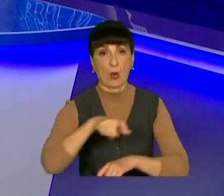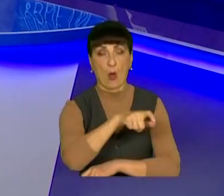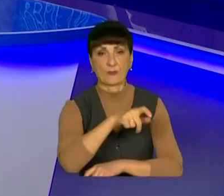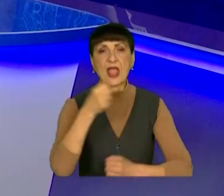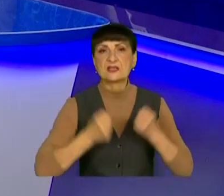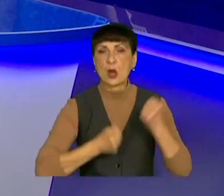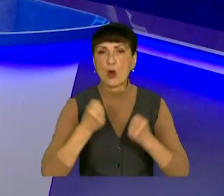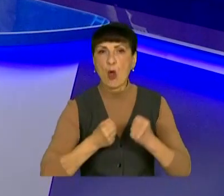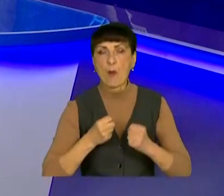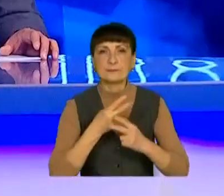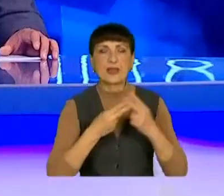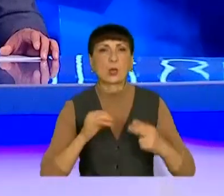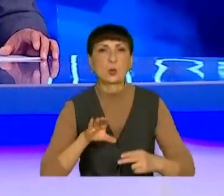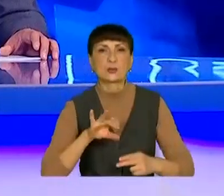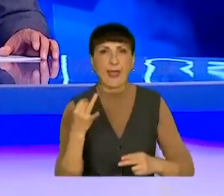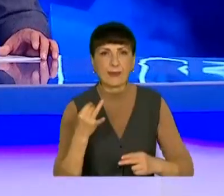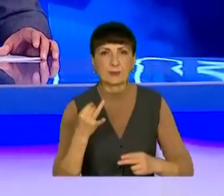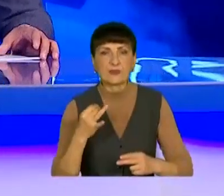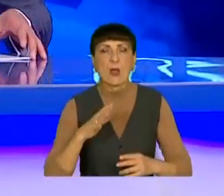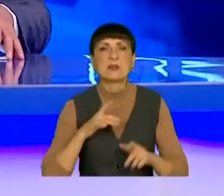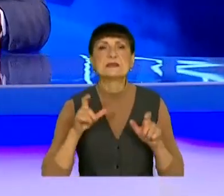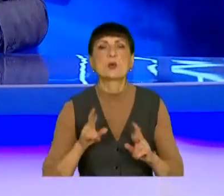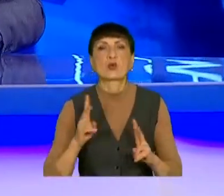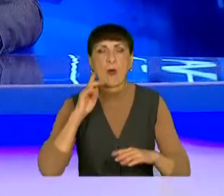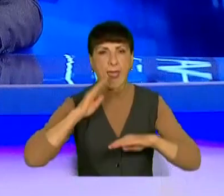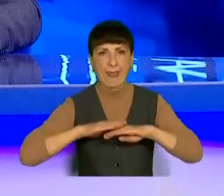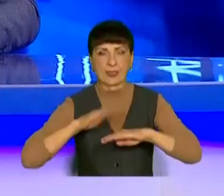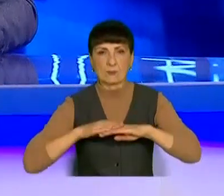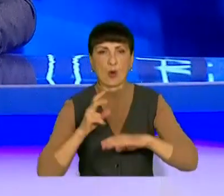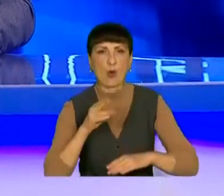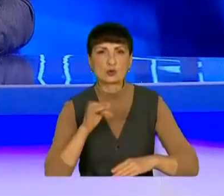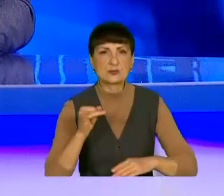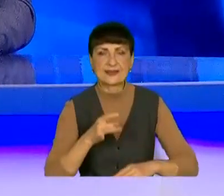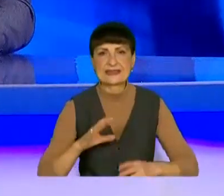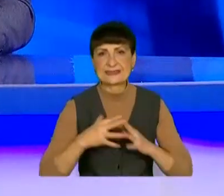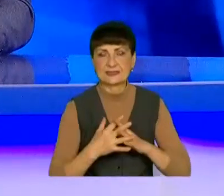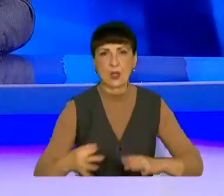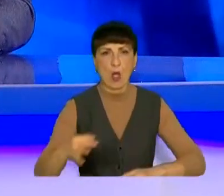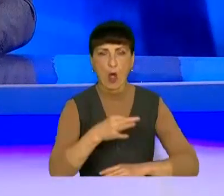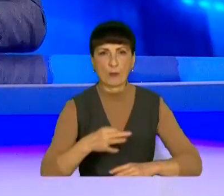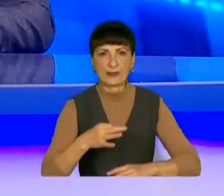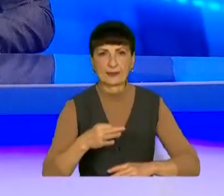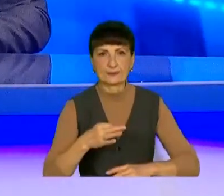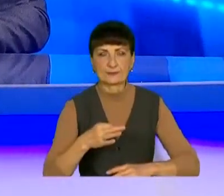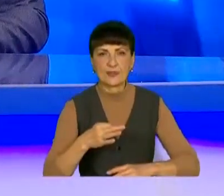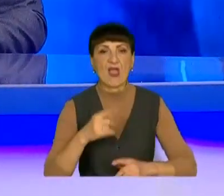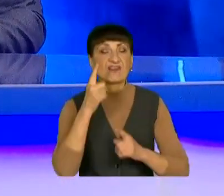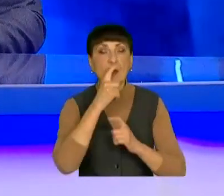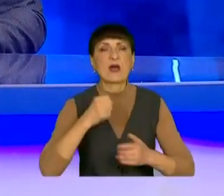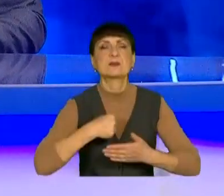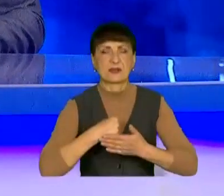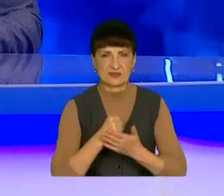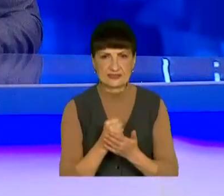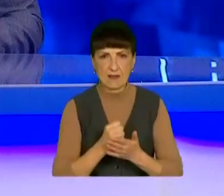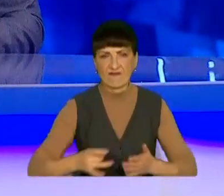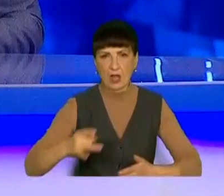рулем автомобиля марки Hyundai Creta была аким Куксусского сельского округа Кербулакского района. Информацию подтвердили